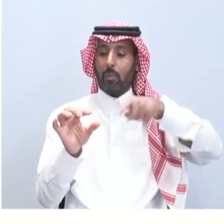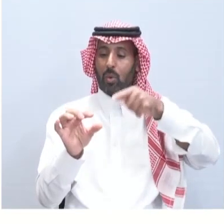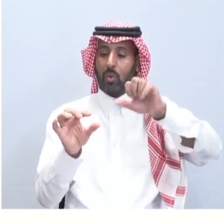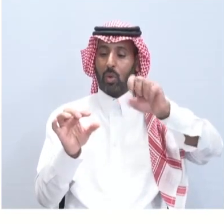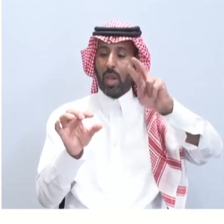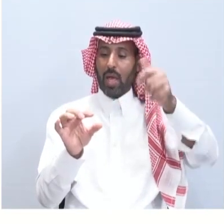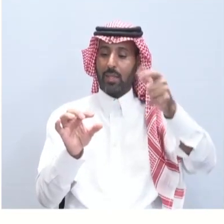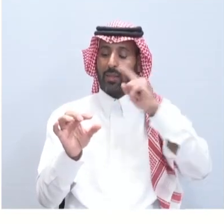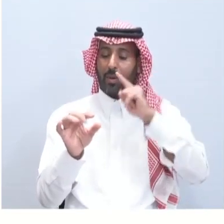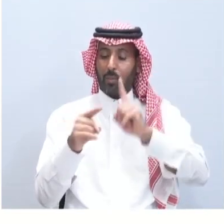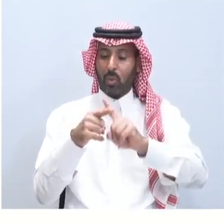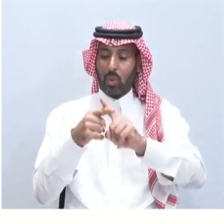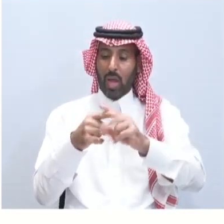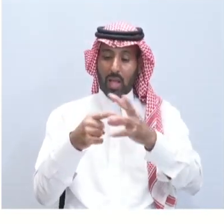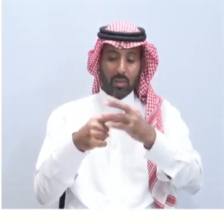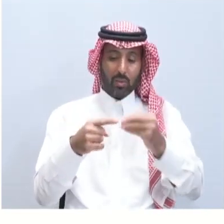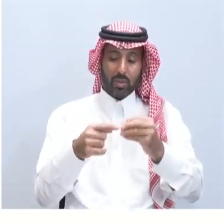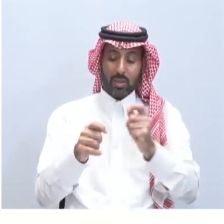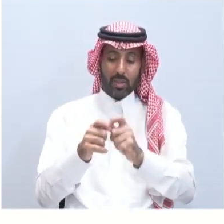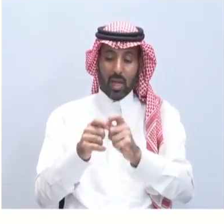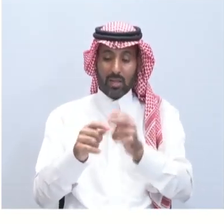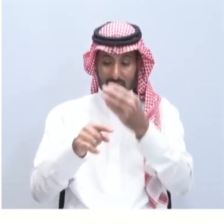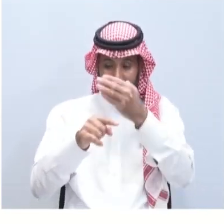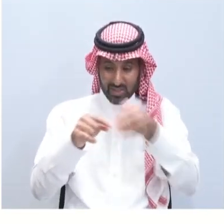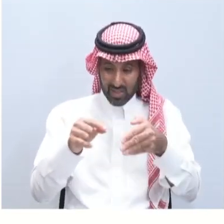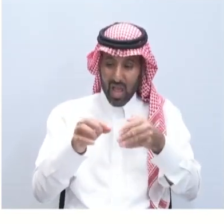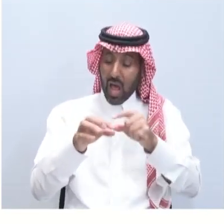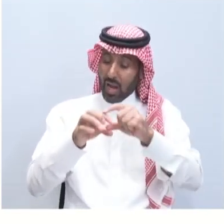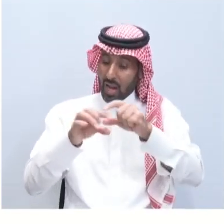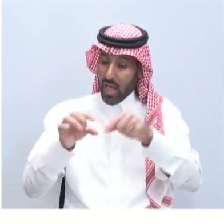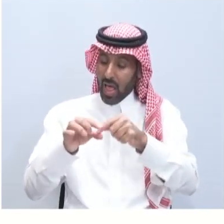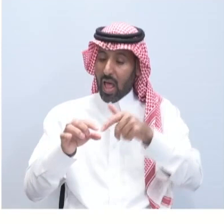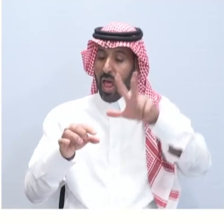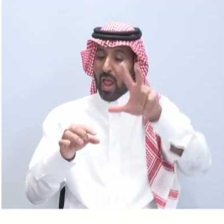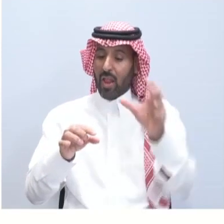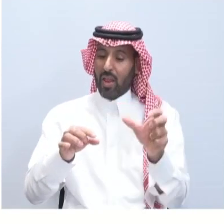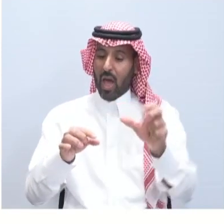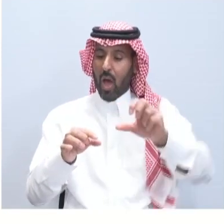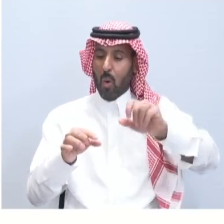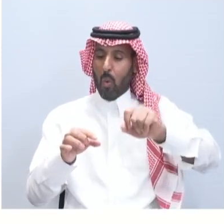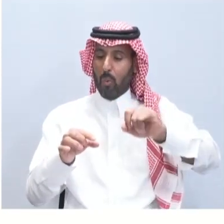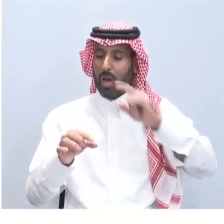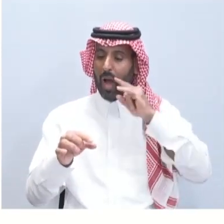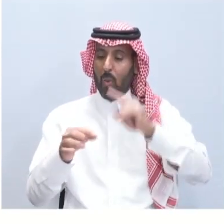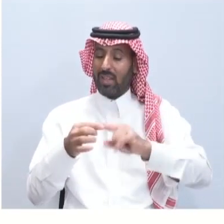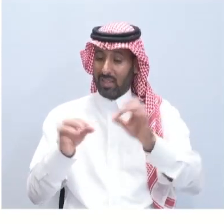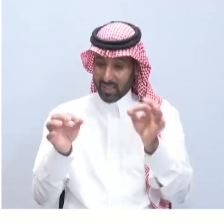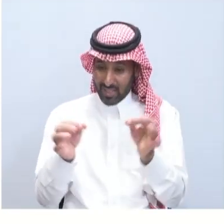وتنتج عبر طريقتين الانشطار النووي او عمليه الاندماج